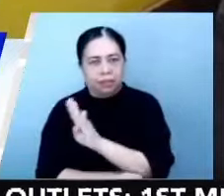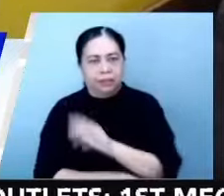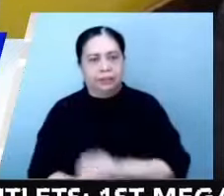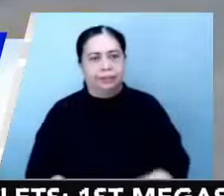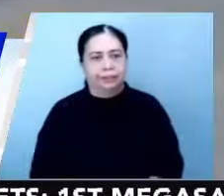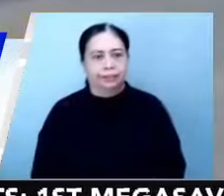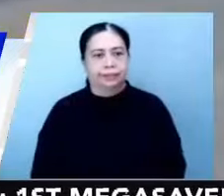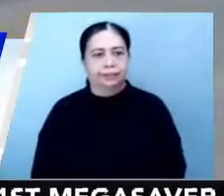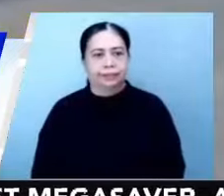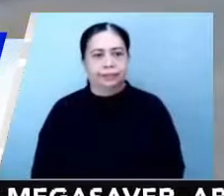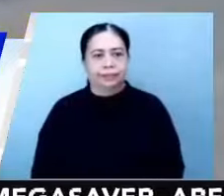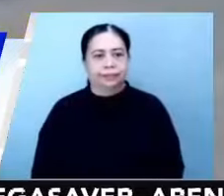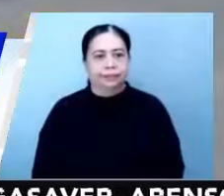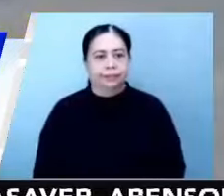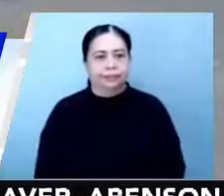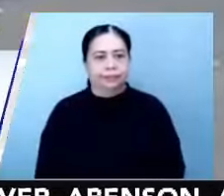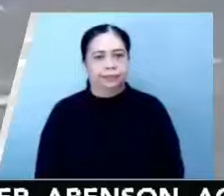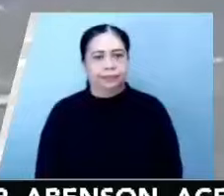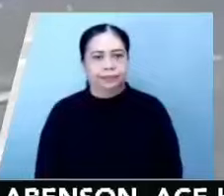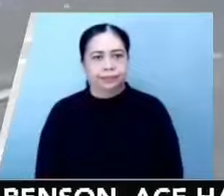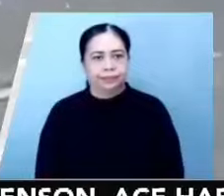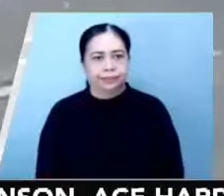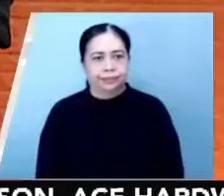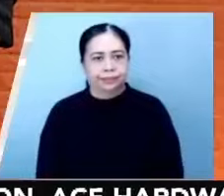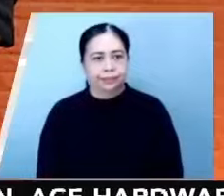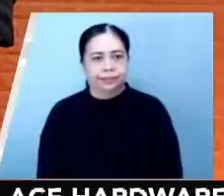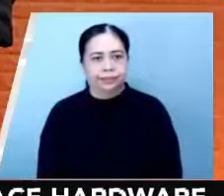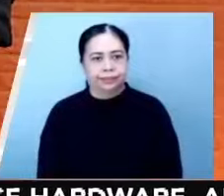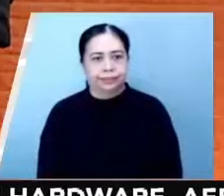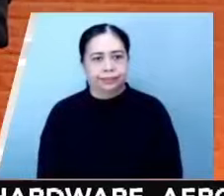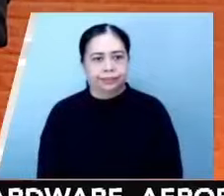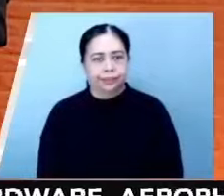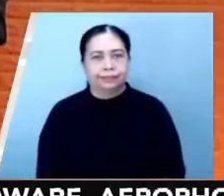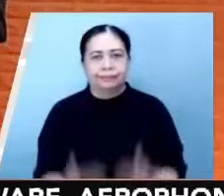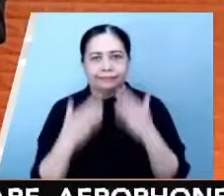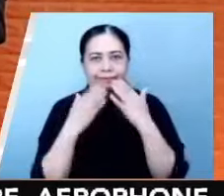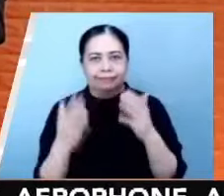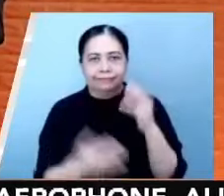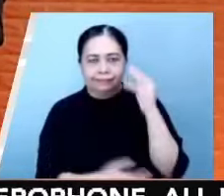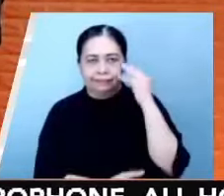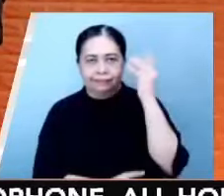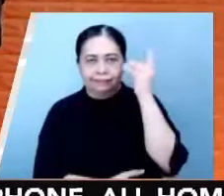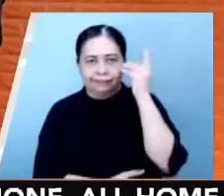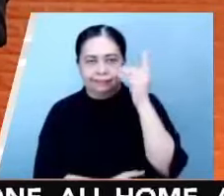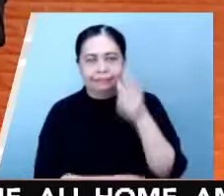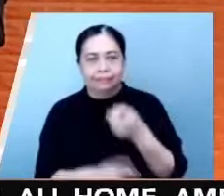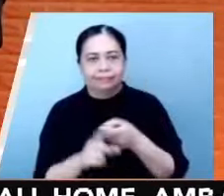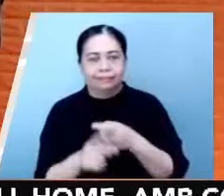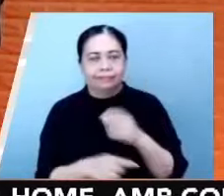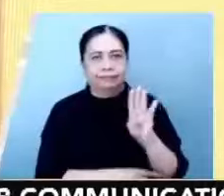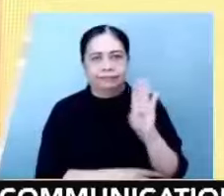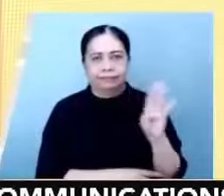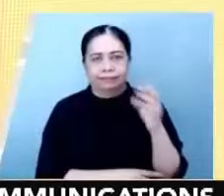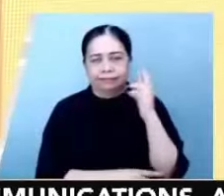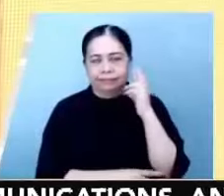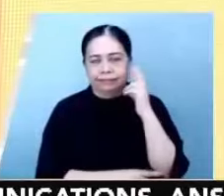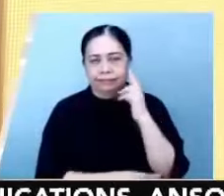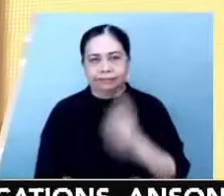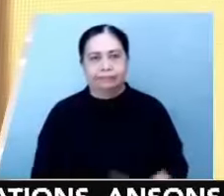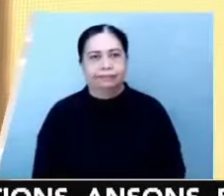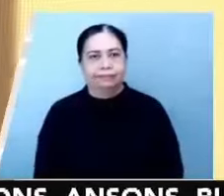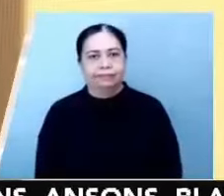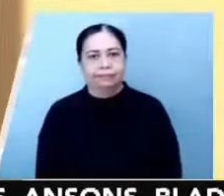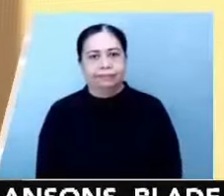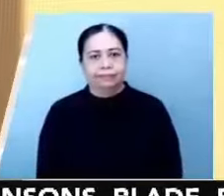DZWT para sa GMA Integrated News. Maraming salamat, Mau de la Cruz ng Super Radio DZWB.